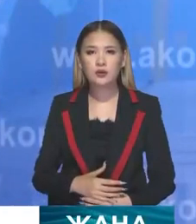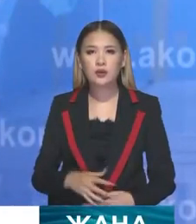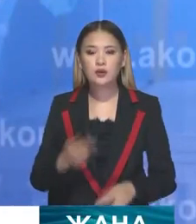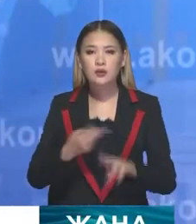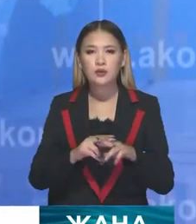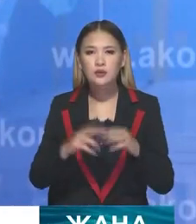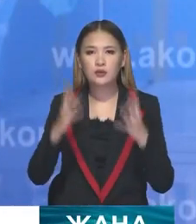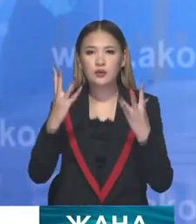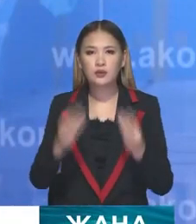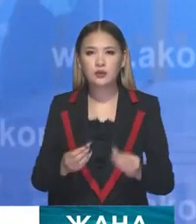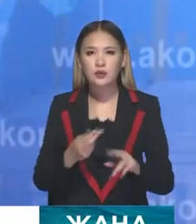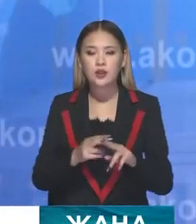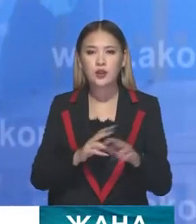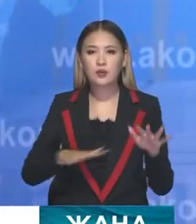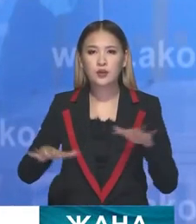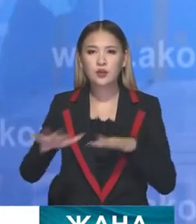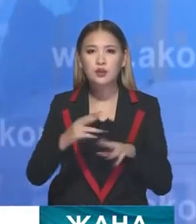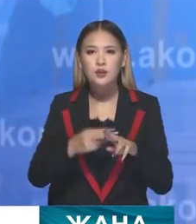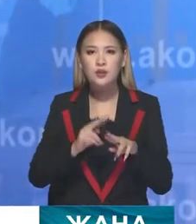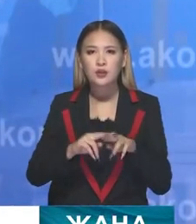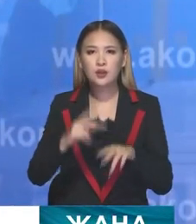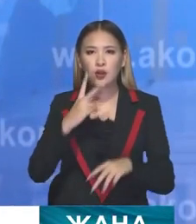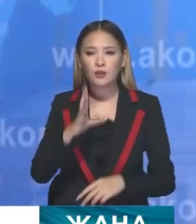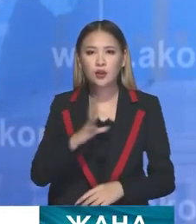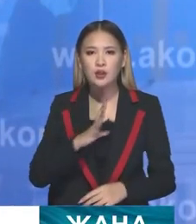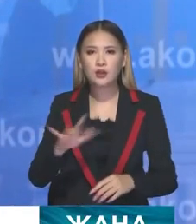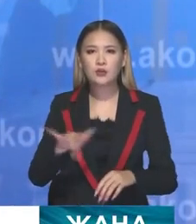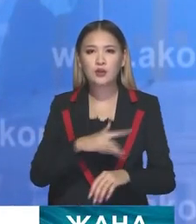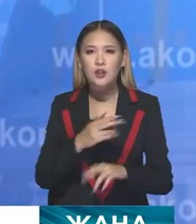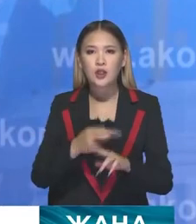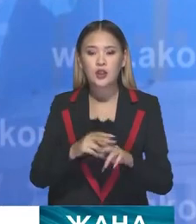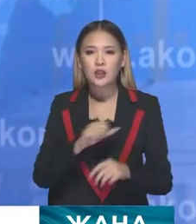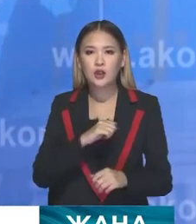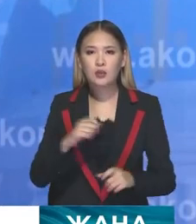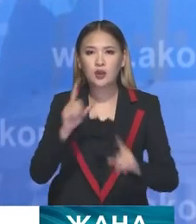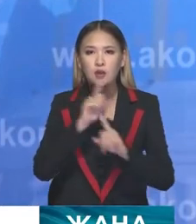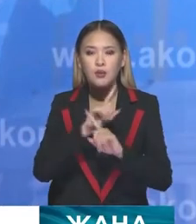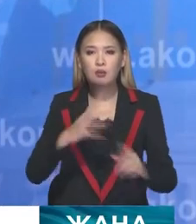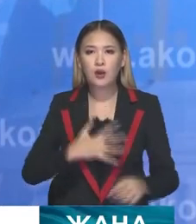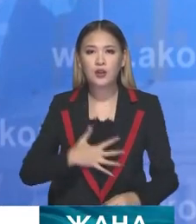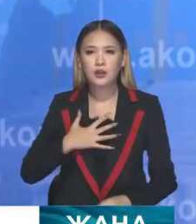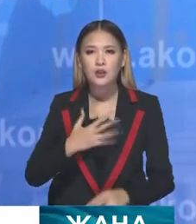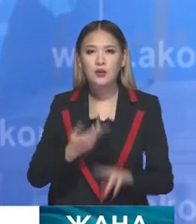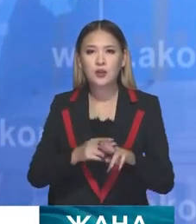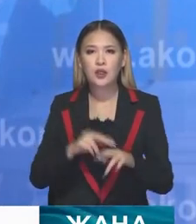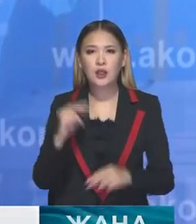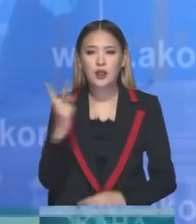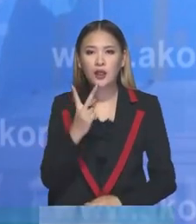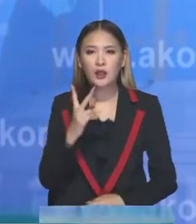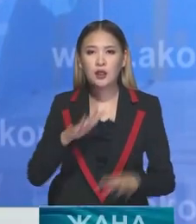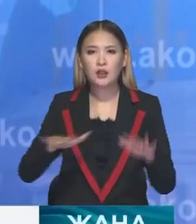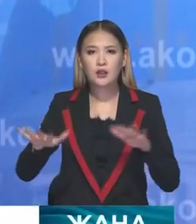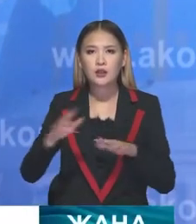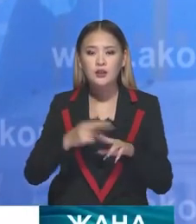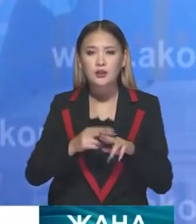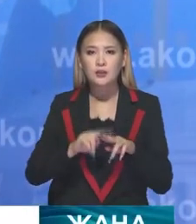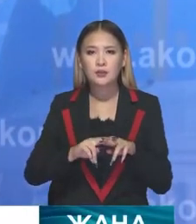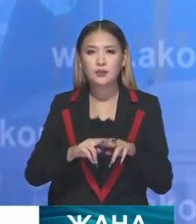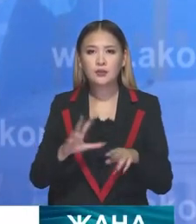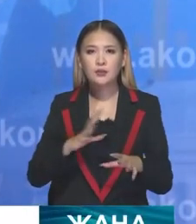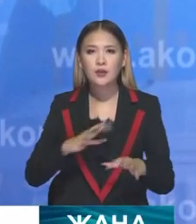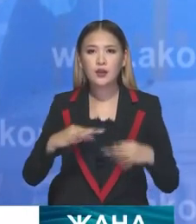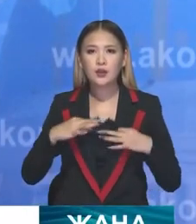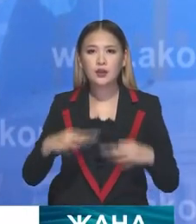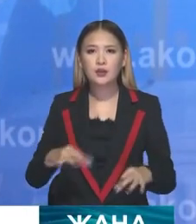Мұндай күн кезгілген елшінің өмірінде де, қызметінде де ерекше маңызды саналады. Өйткені екел арасында туындайтын мәселелерді